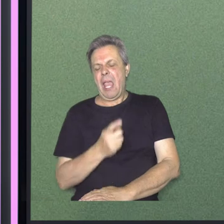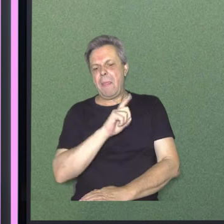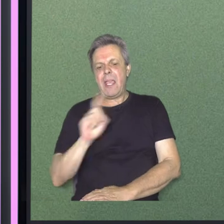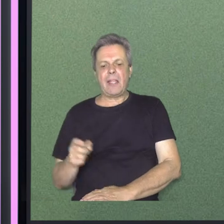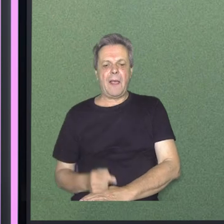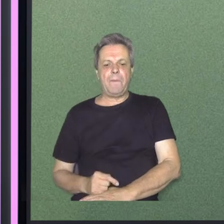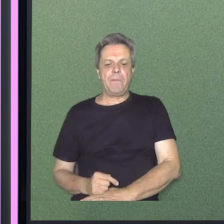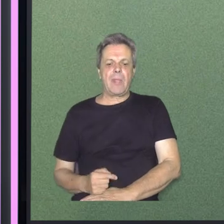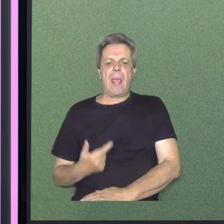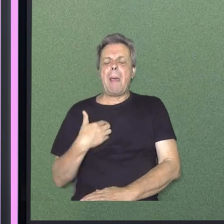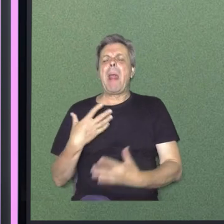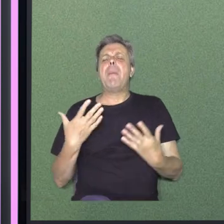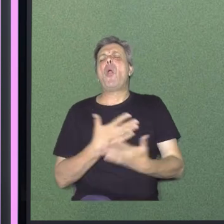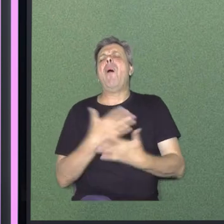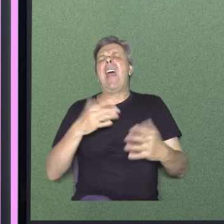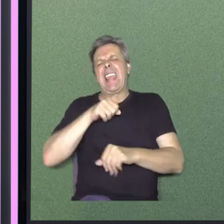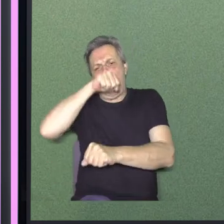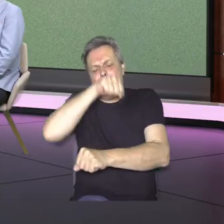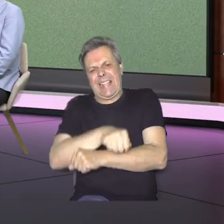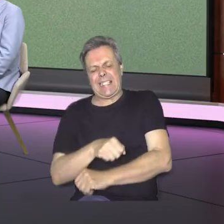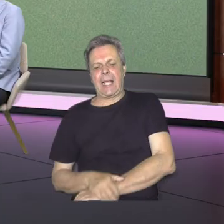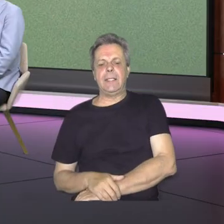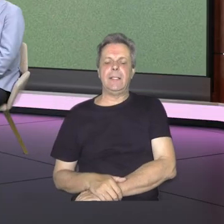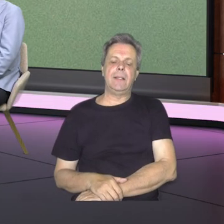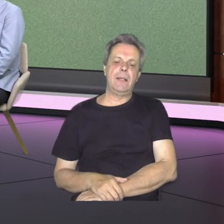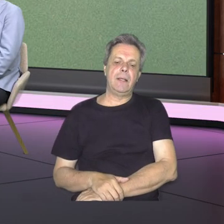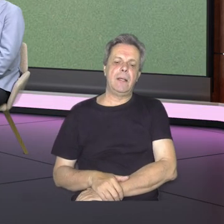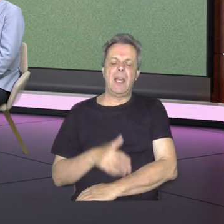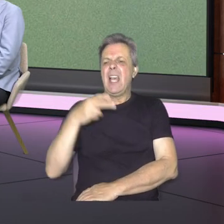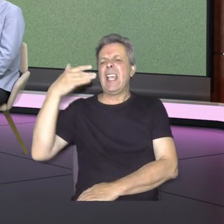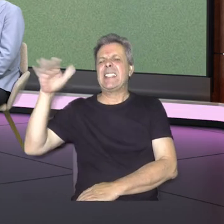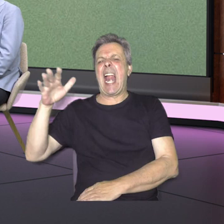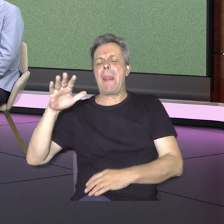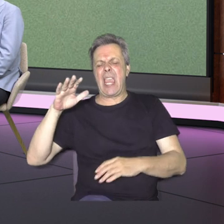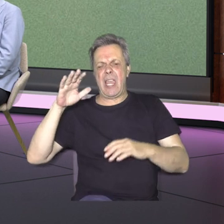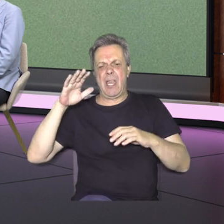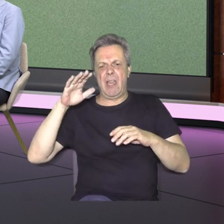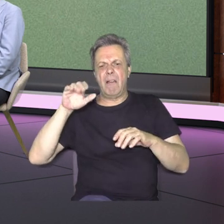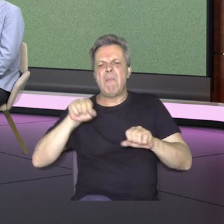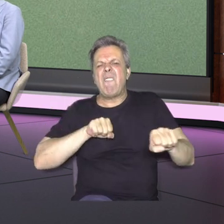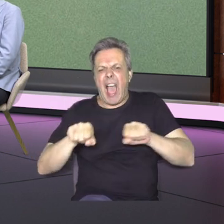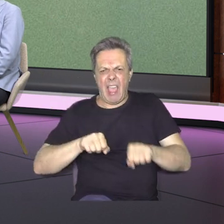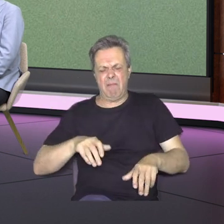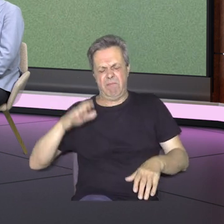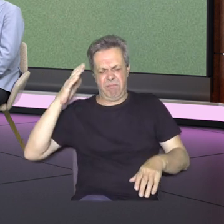nikad. Recimo, na mene je bio veliki pritisak i stranih vlada